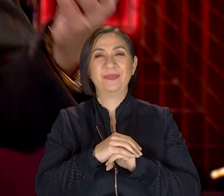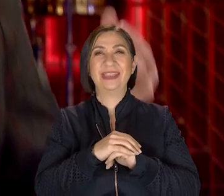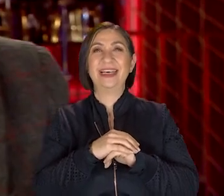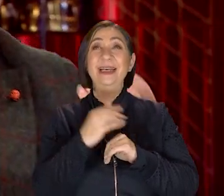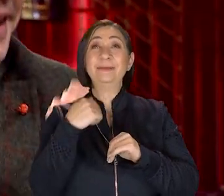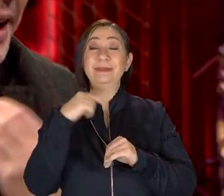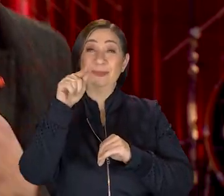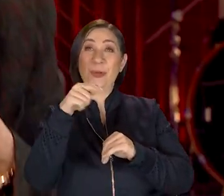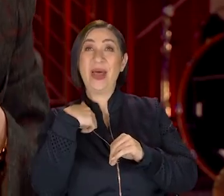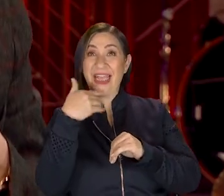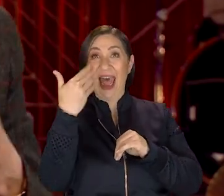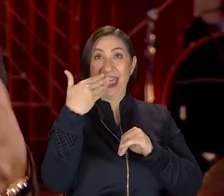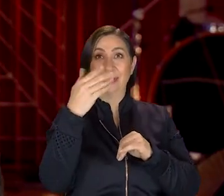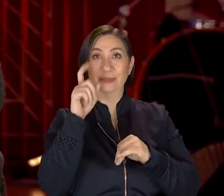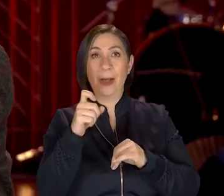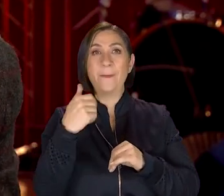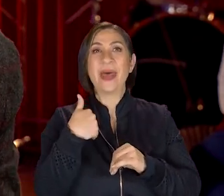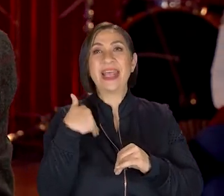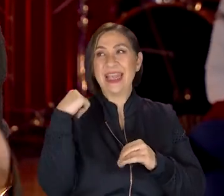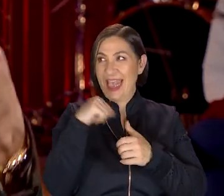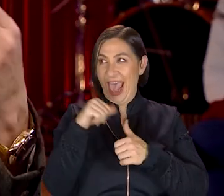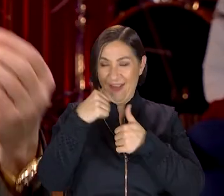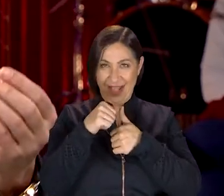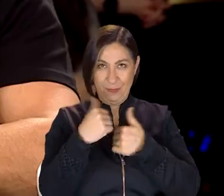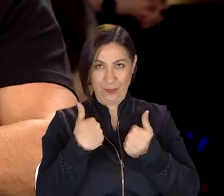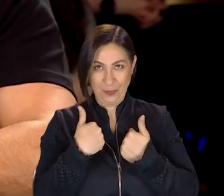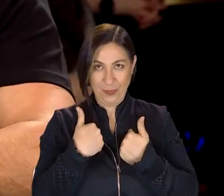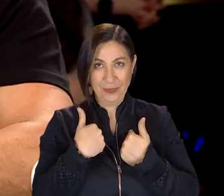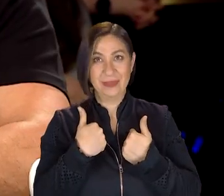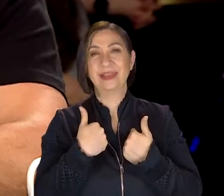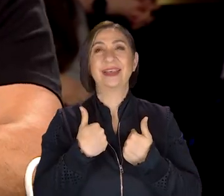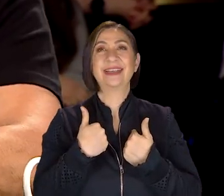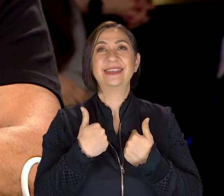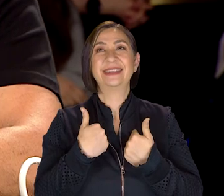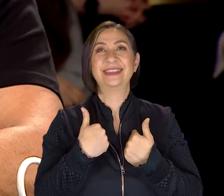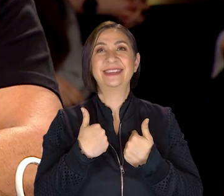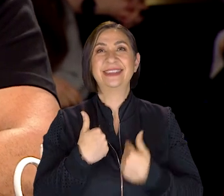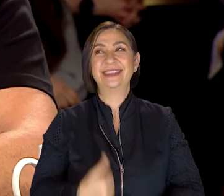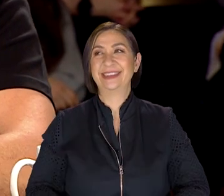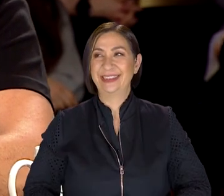biz bunu, ben sana anlattım mı bunu? Ben yine evliyim. Evet. Ondan sonra...